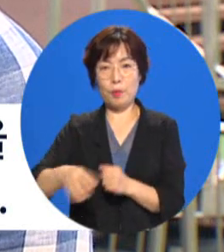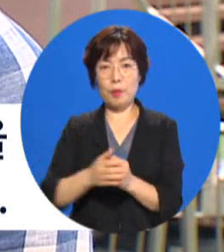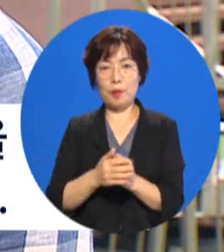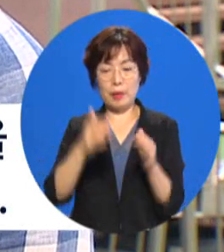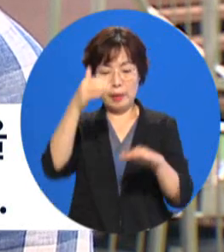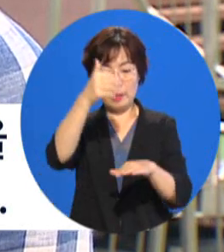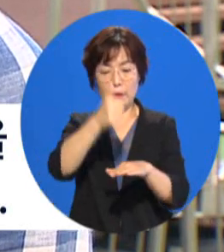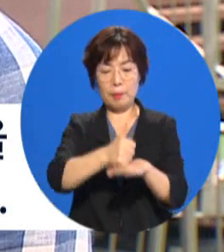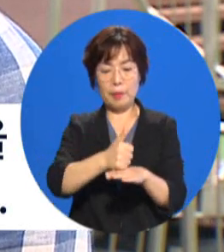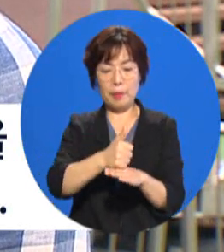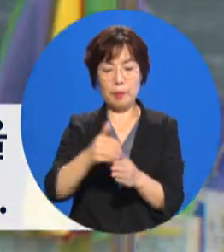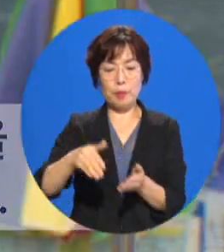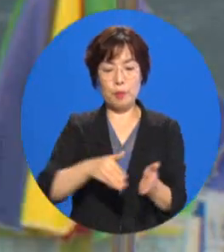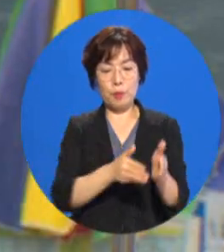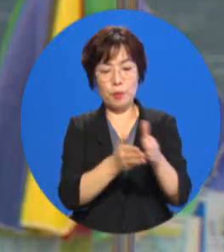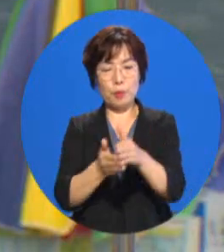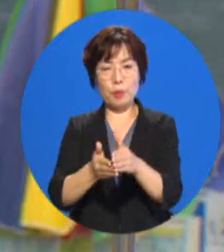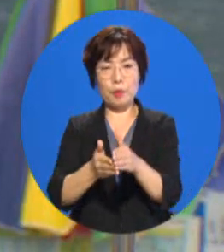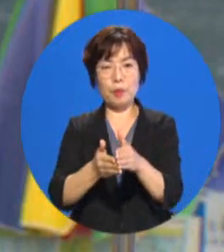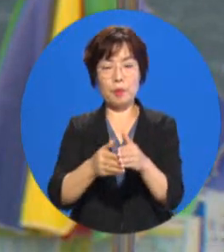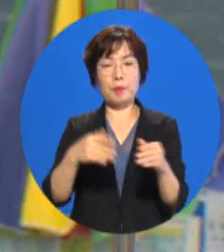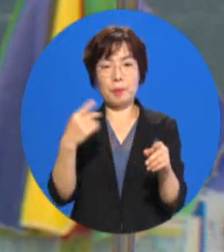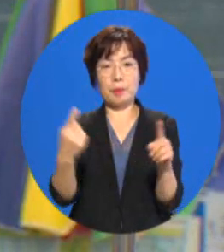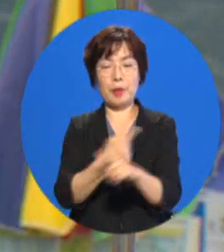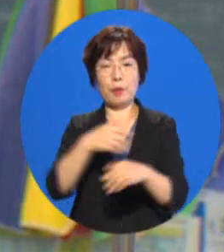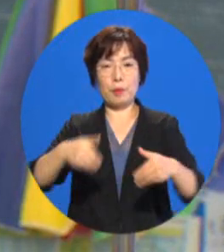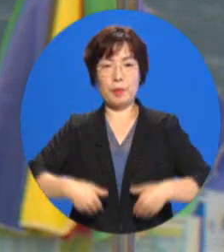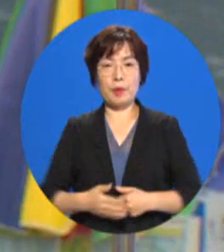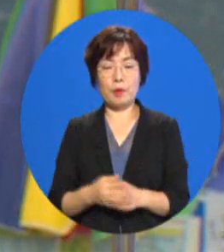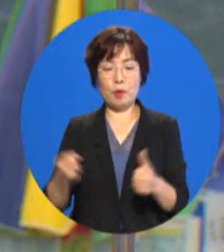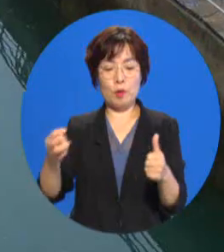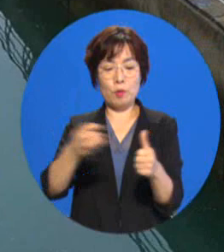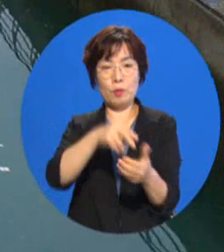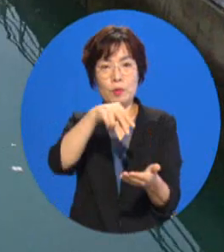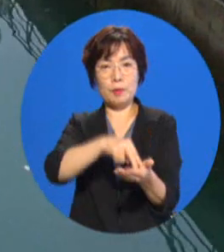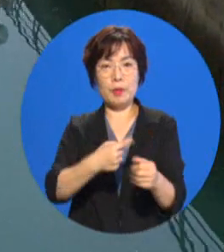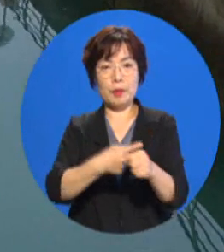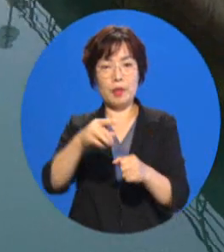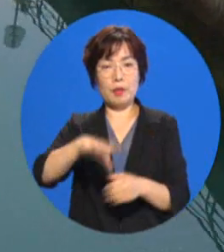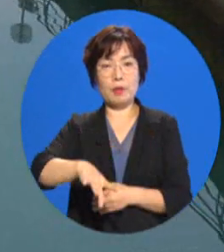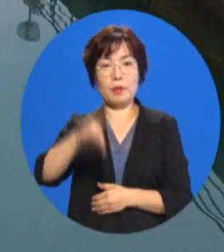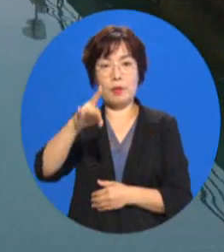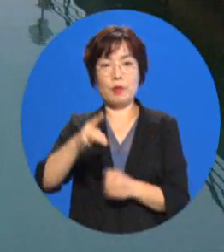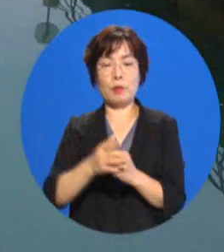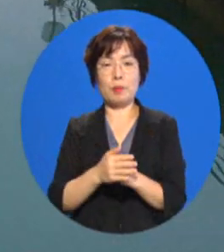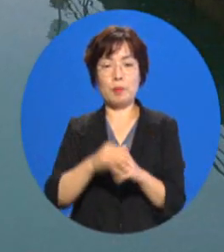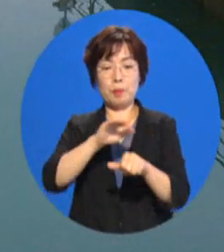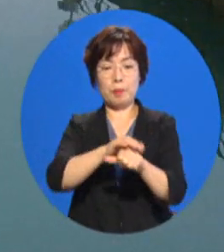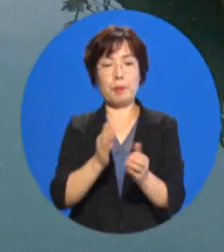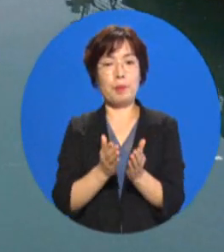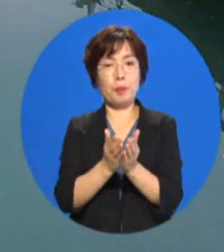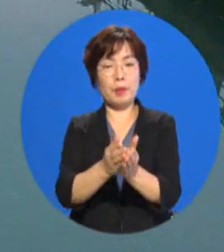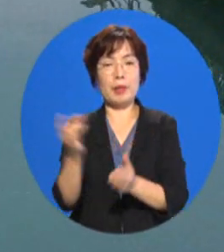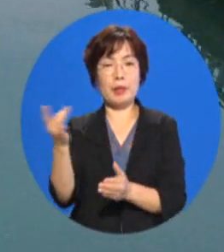땅끝 방향 그런 쪽으로. 해남군은 이르면 내년 초 울돌목 거북배